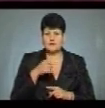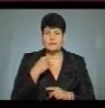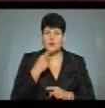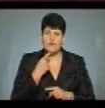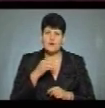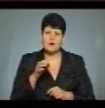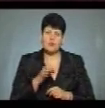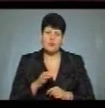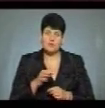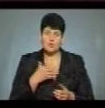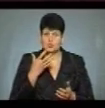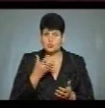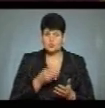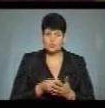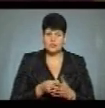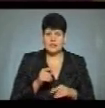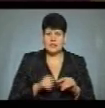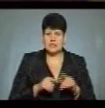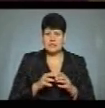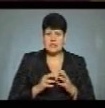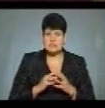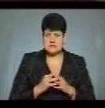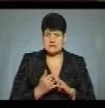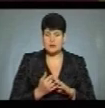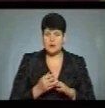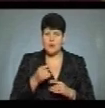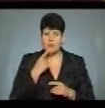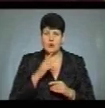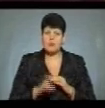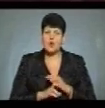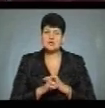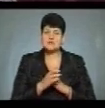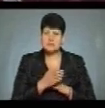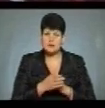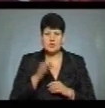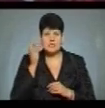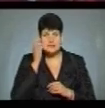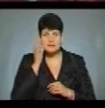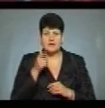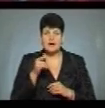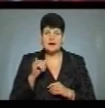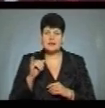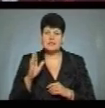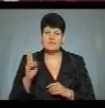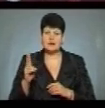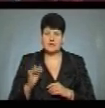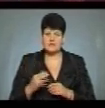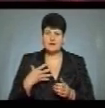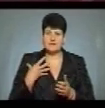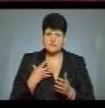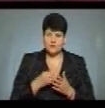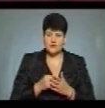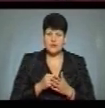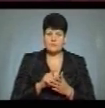про своє рідне село, коли говорив про церкву, і згадував він Гаївки. І в своєму вірші Гаївки